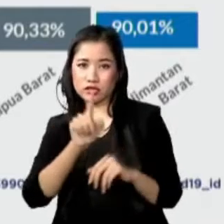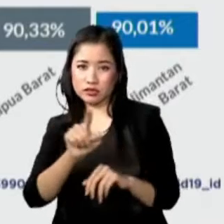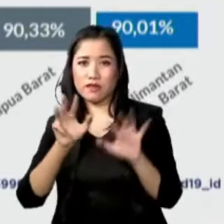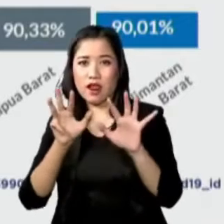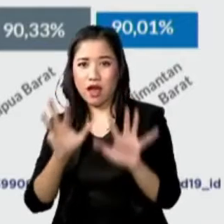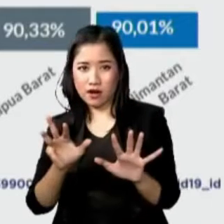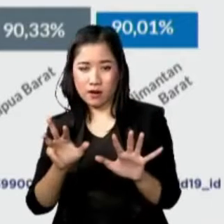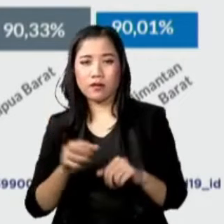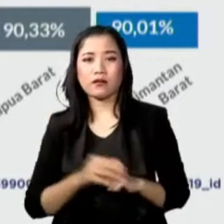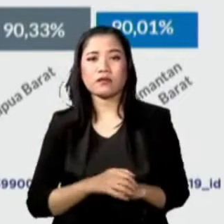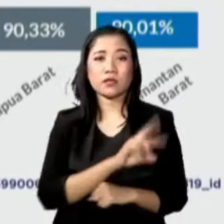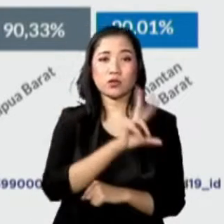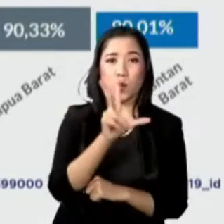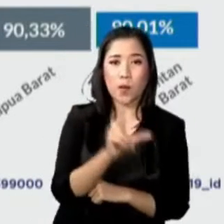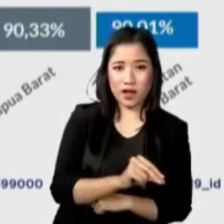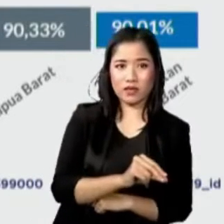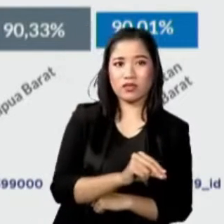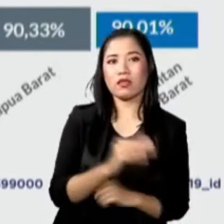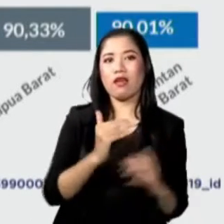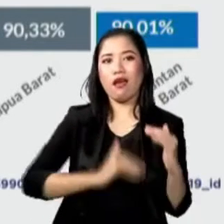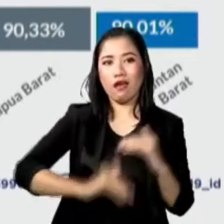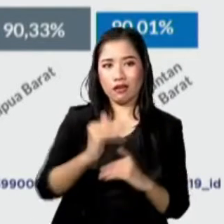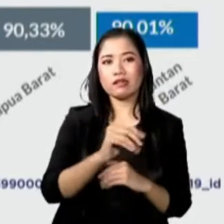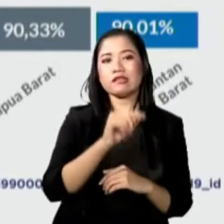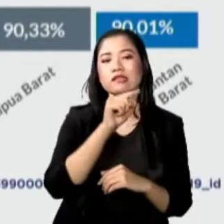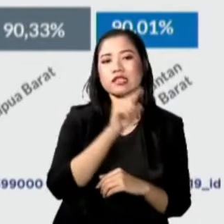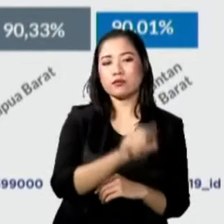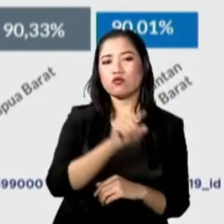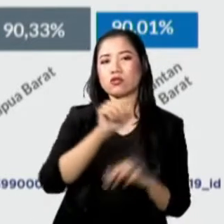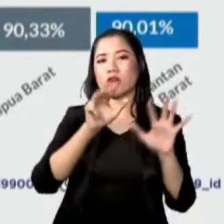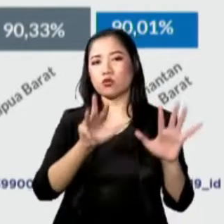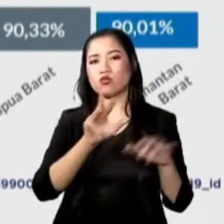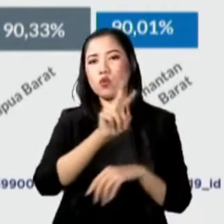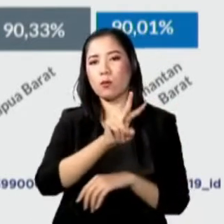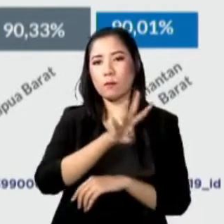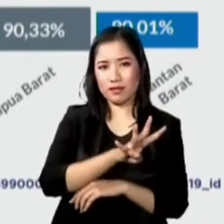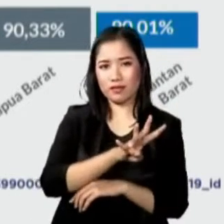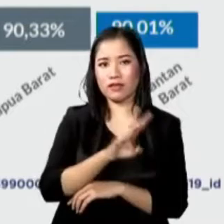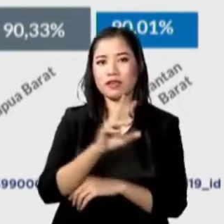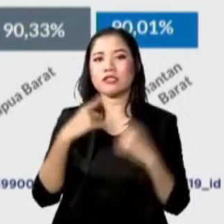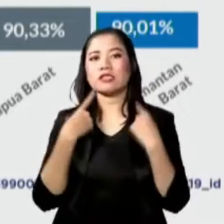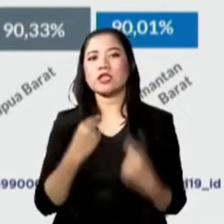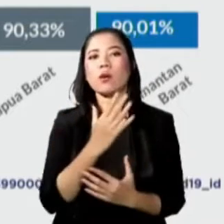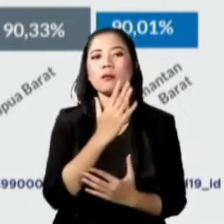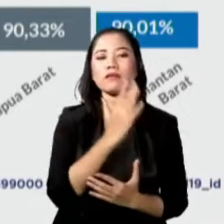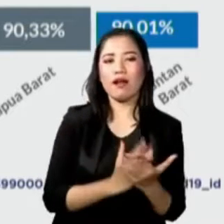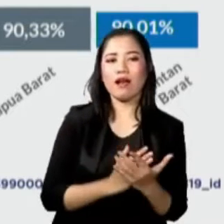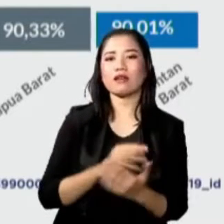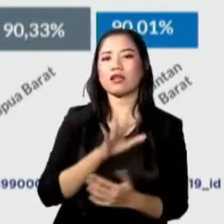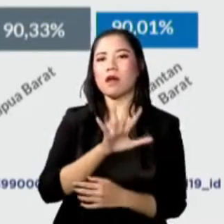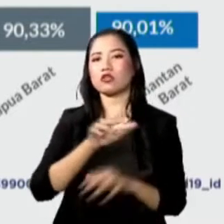3.119, kemudian Jawa Barat naik 1.524, Jawa Tengah naik